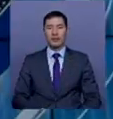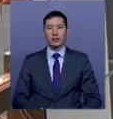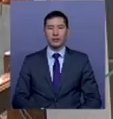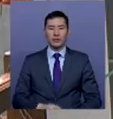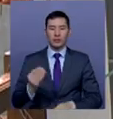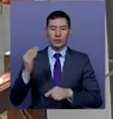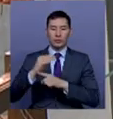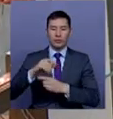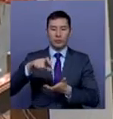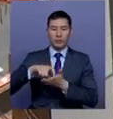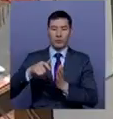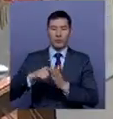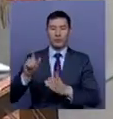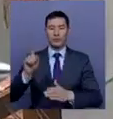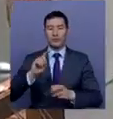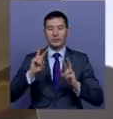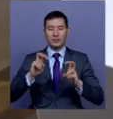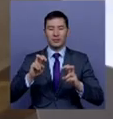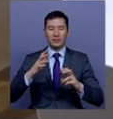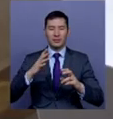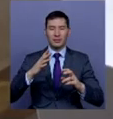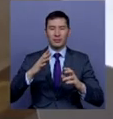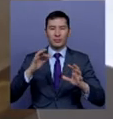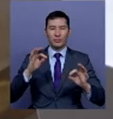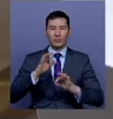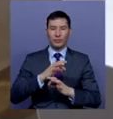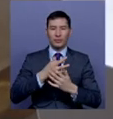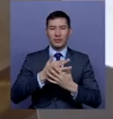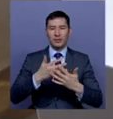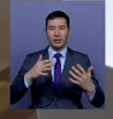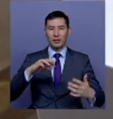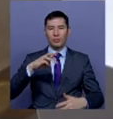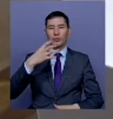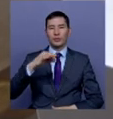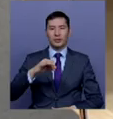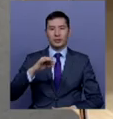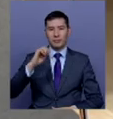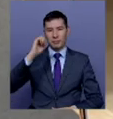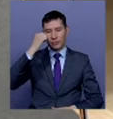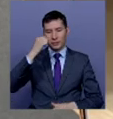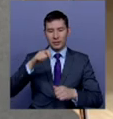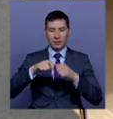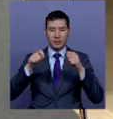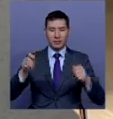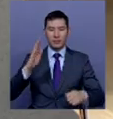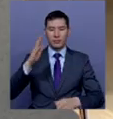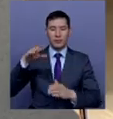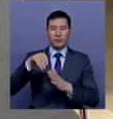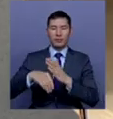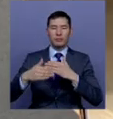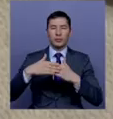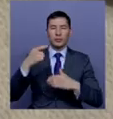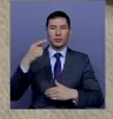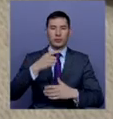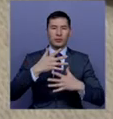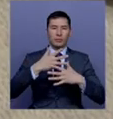қосымша залдарды келушілердің санын арттырып, музейдің туристік ортаға айналуына жол ашпақ. Қазіргі таңда мұражай қорында мыңнан